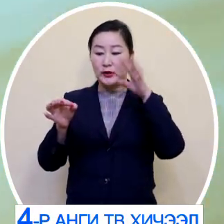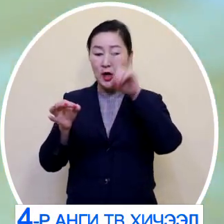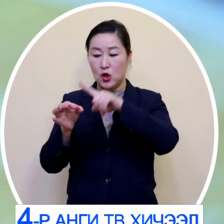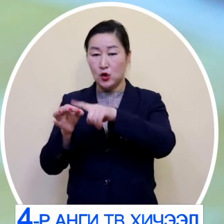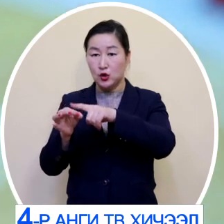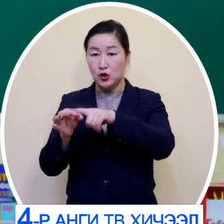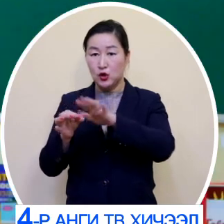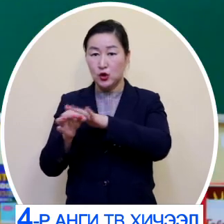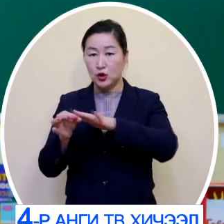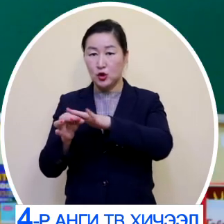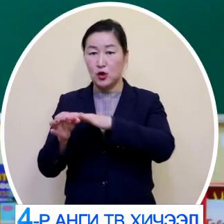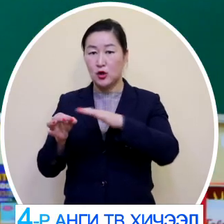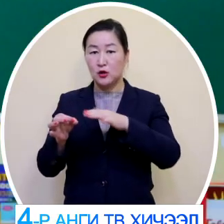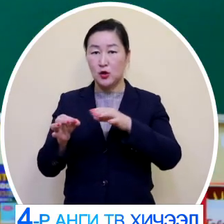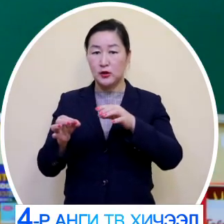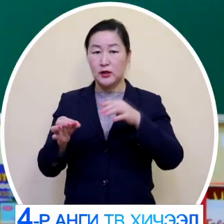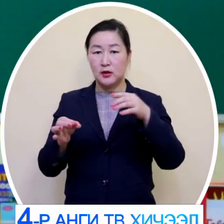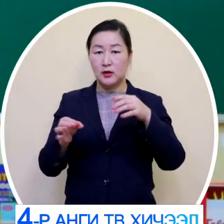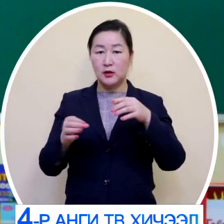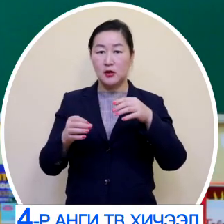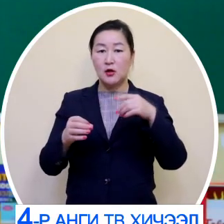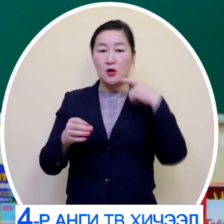туйлууд маань яг хэвтэй үлээ түлхэлцэх хэвтэй тийм ээ.